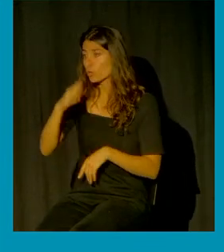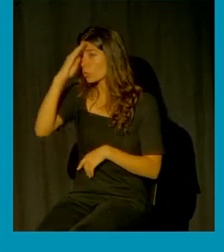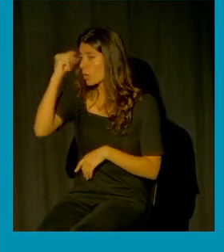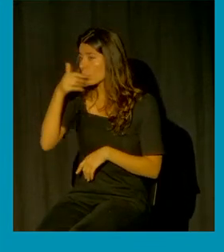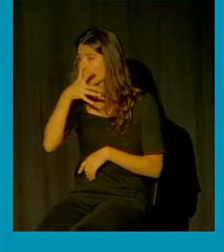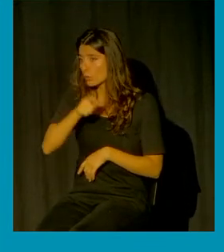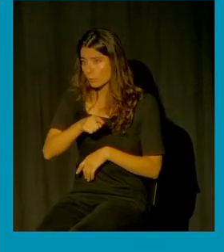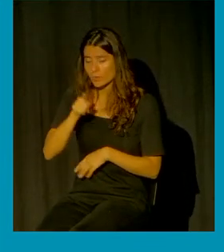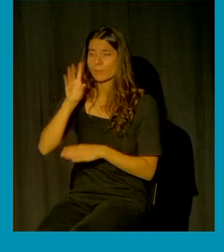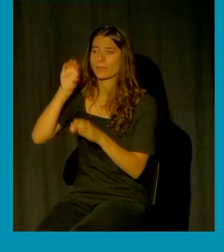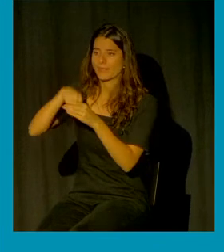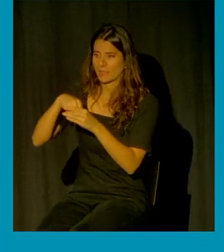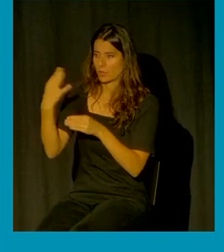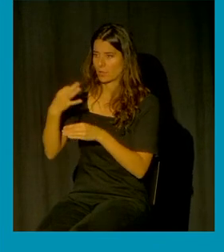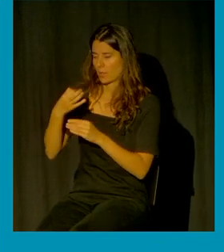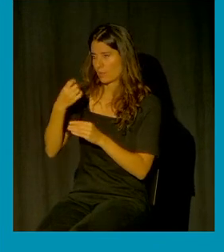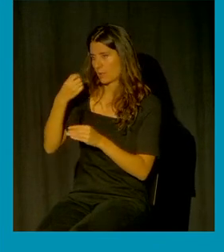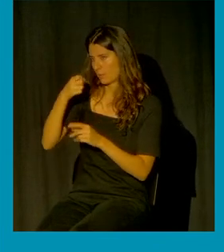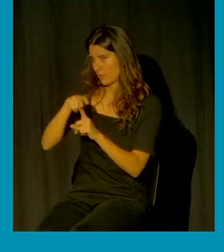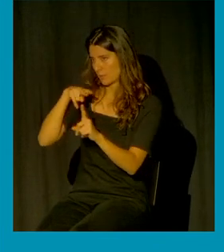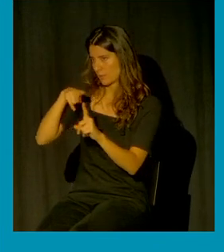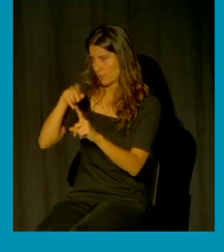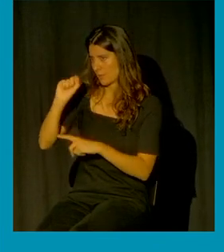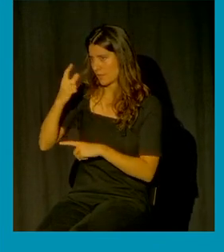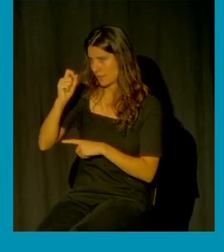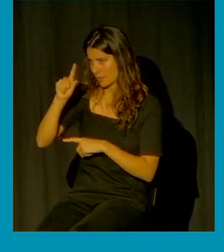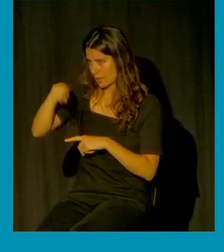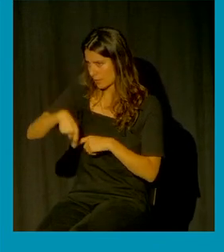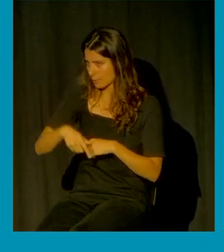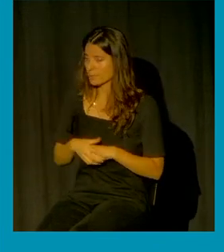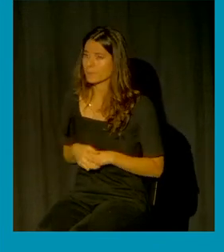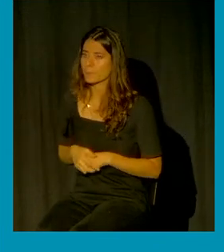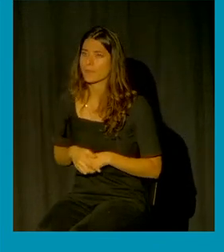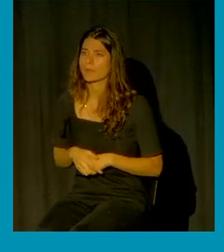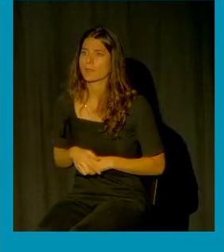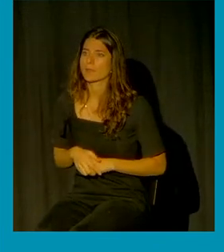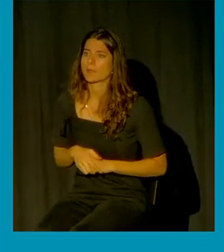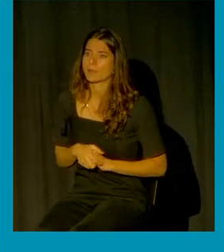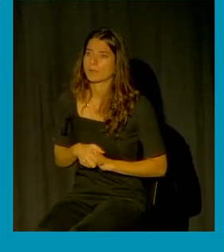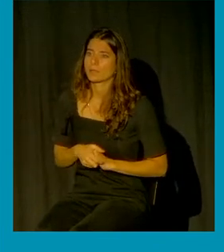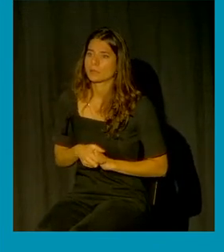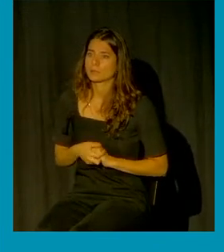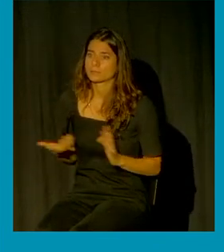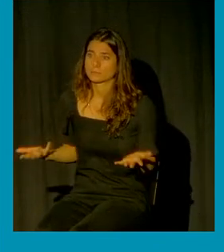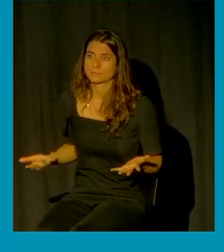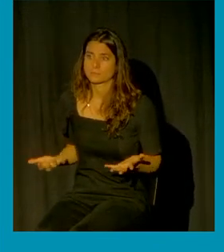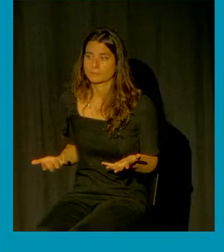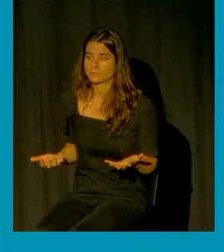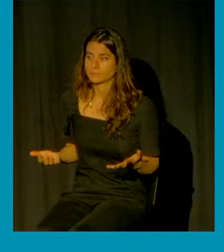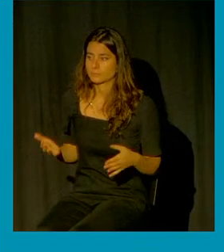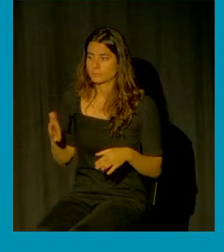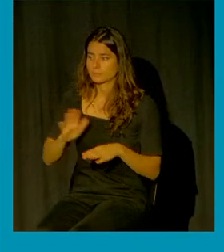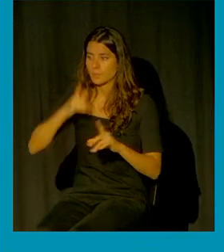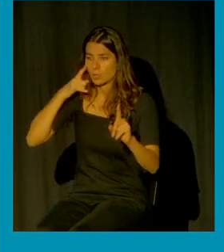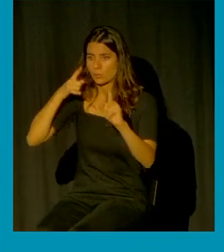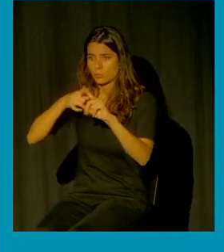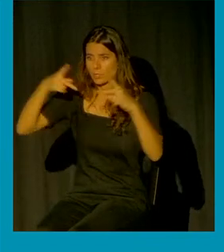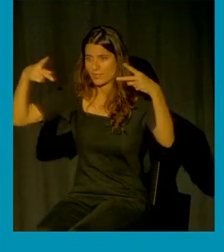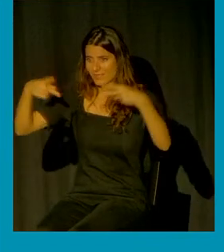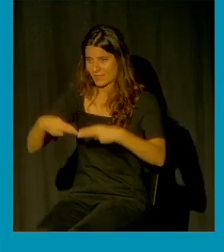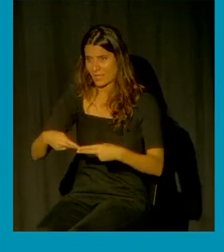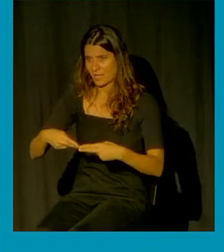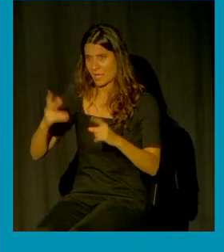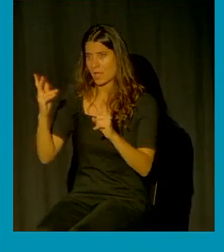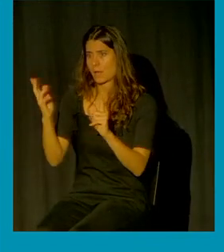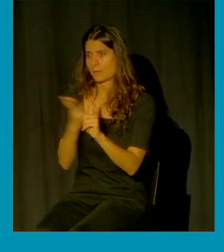'educació digital l'única manera d'alguna manera que no generin més violències o de qui les enfronta